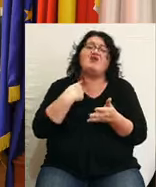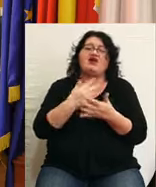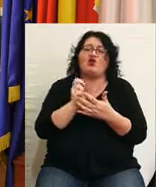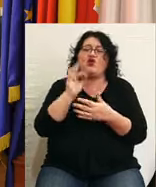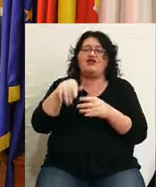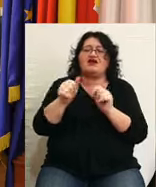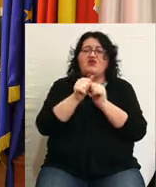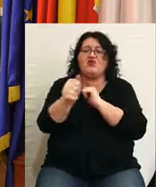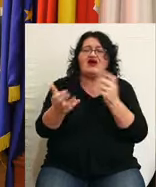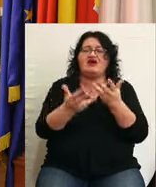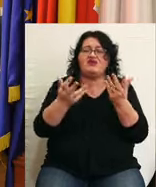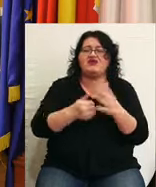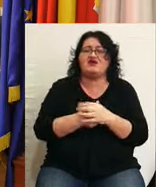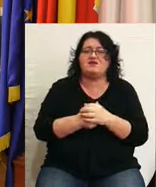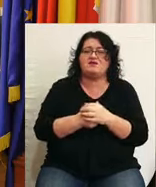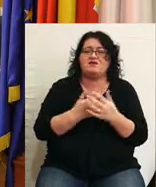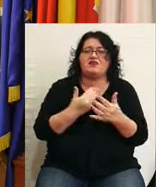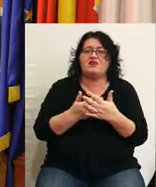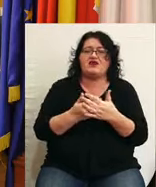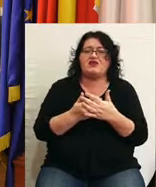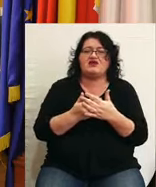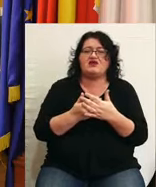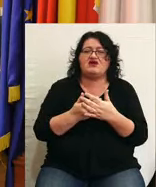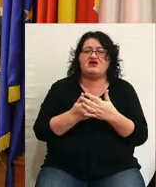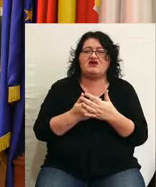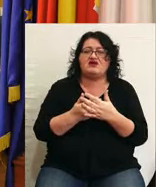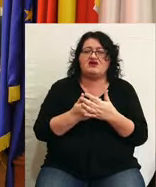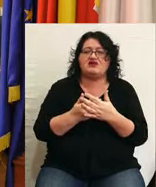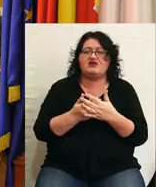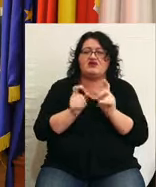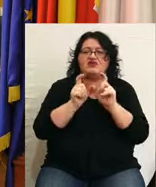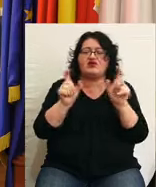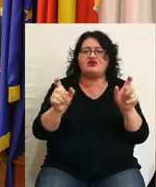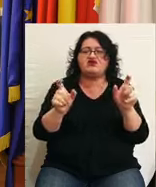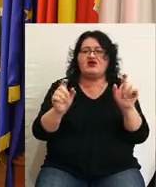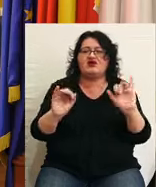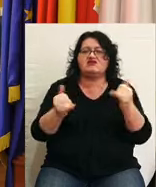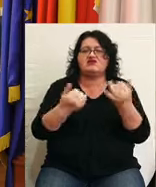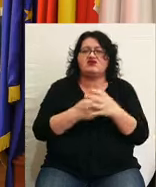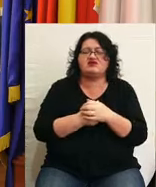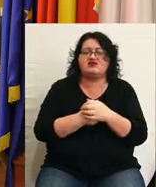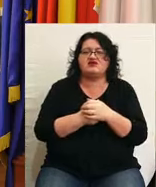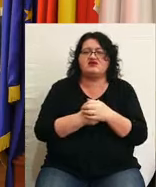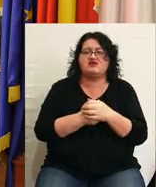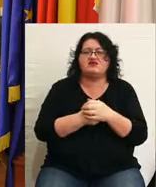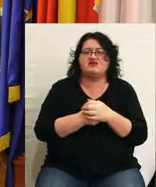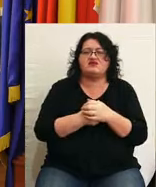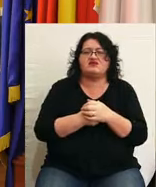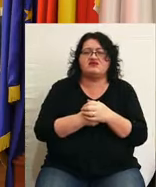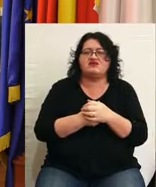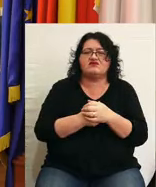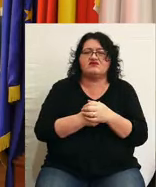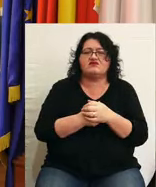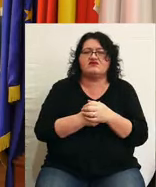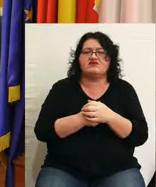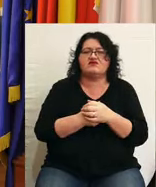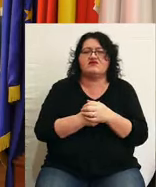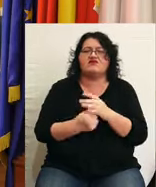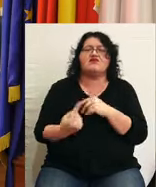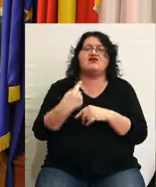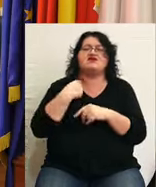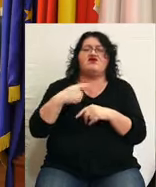mai rapid, pentru că vă proteja de anumite situații critice. Mulțumesc.